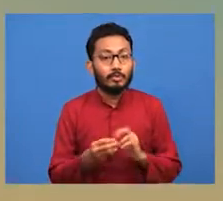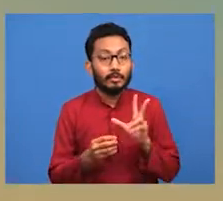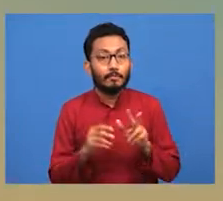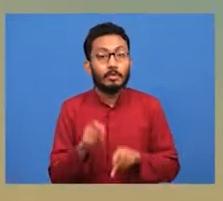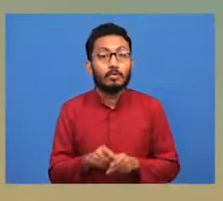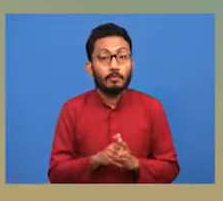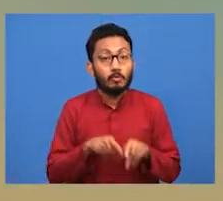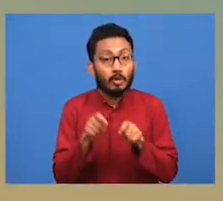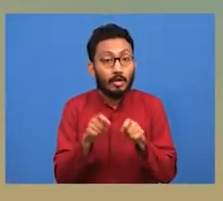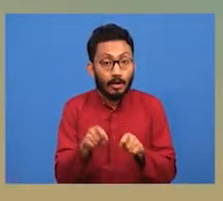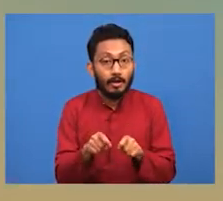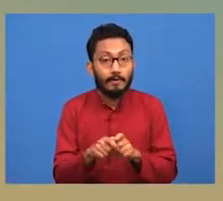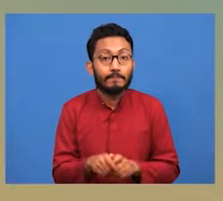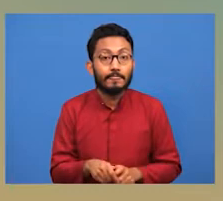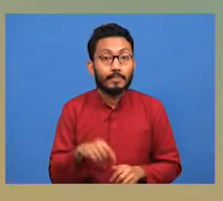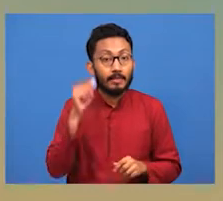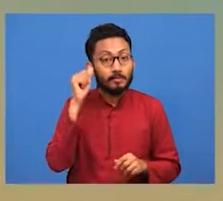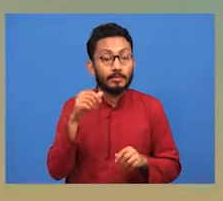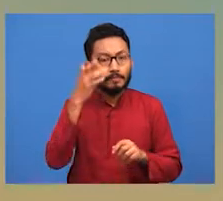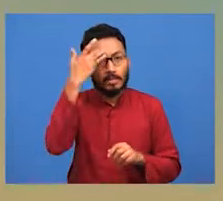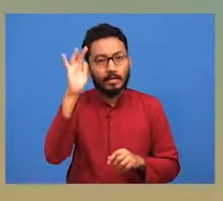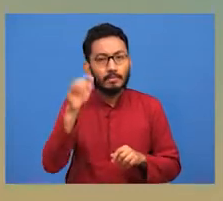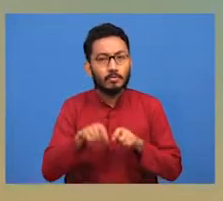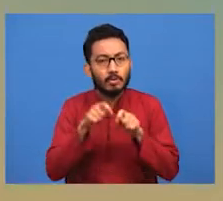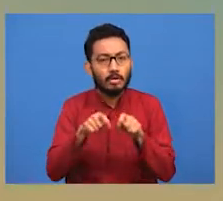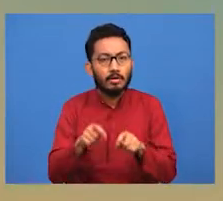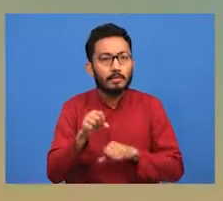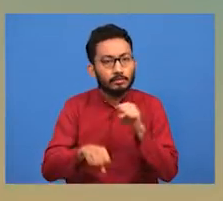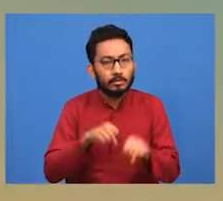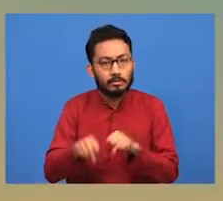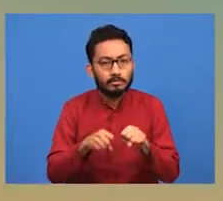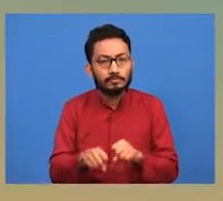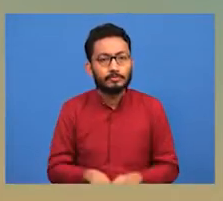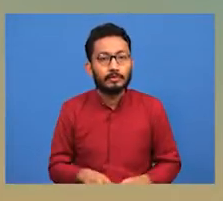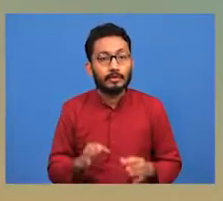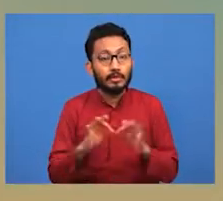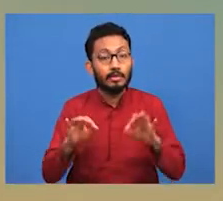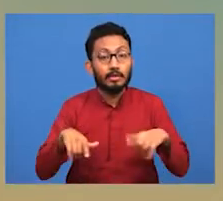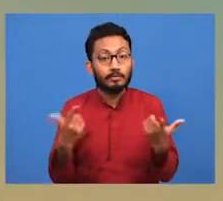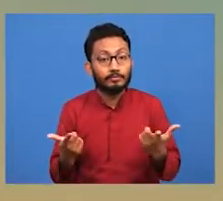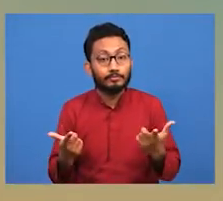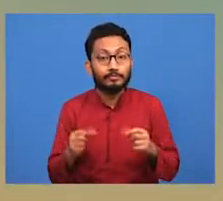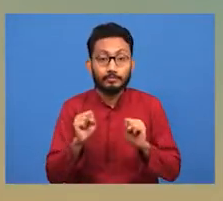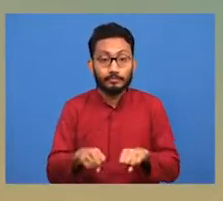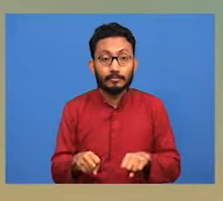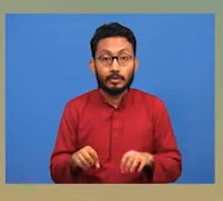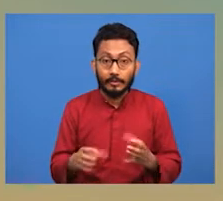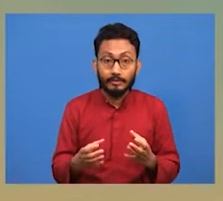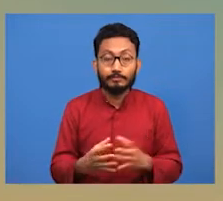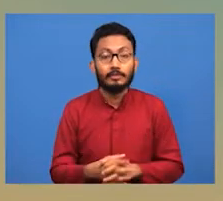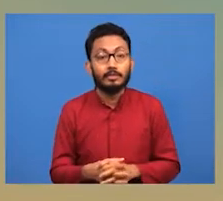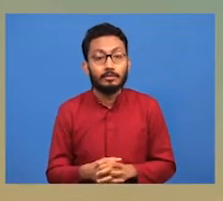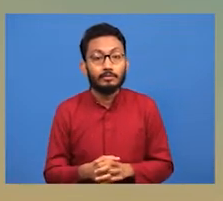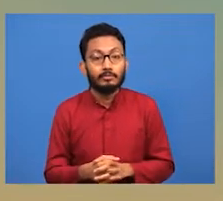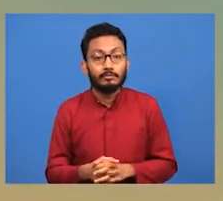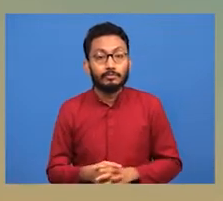Ayatnya, Adam pandai menunggang basikal. Ayat lain yang boleh dibina ialah